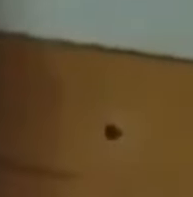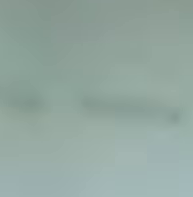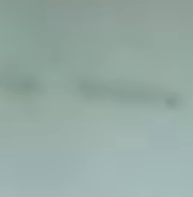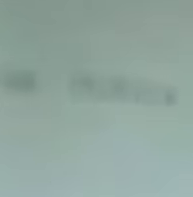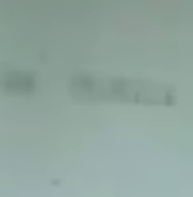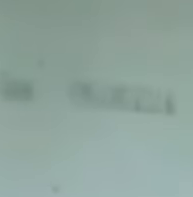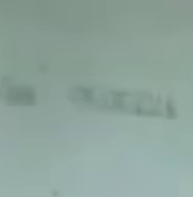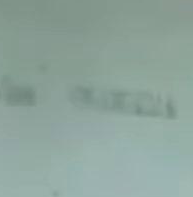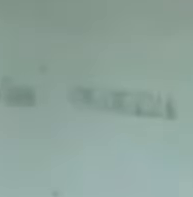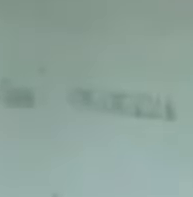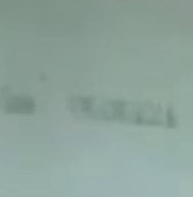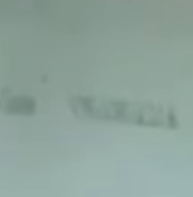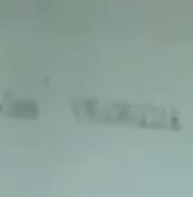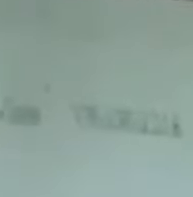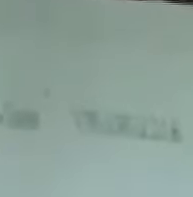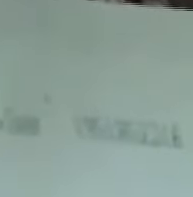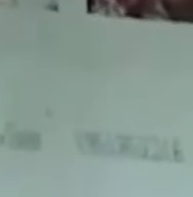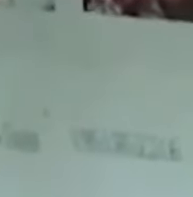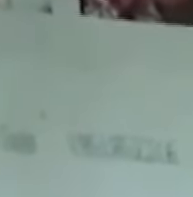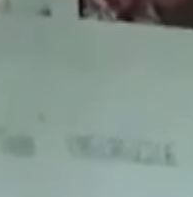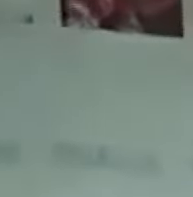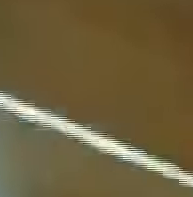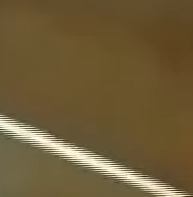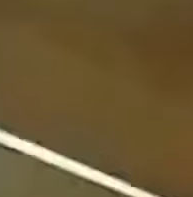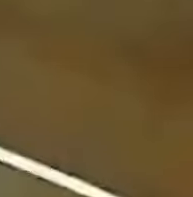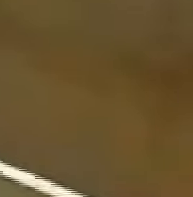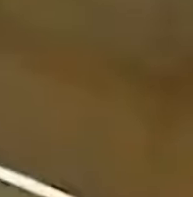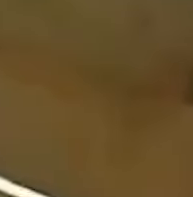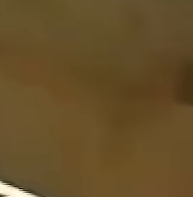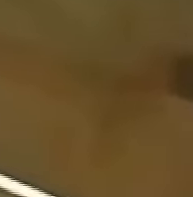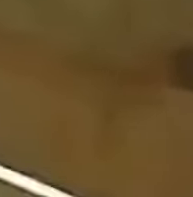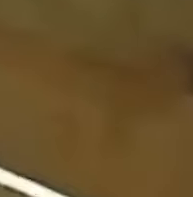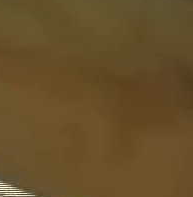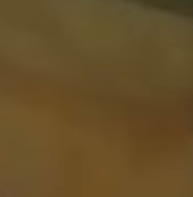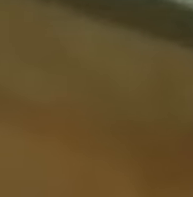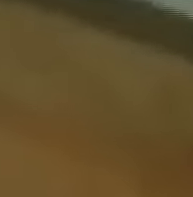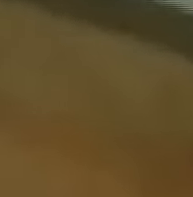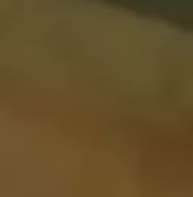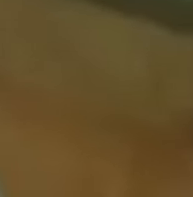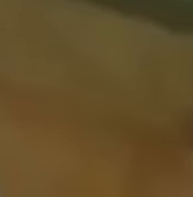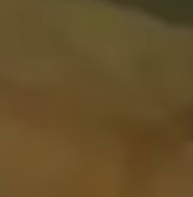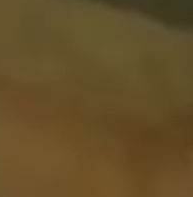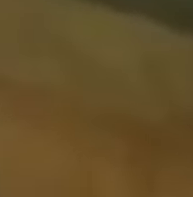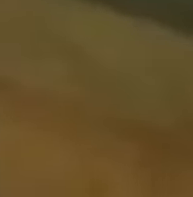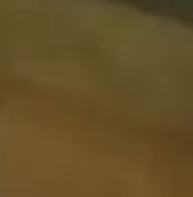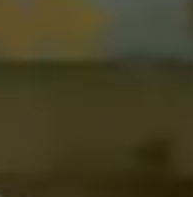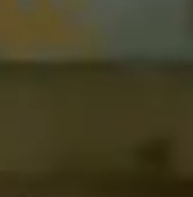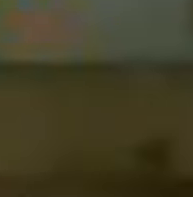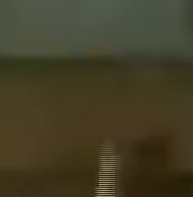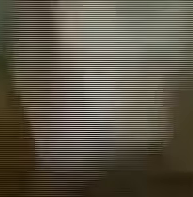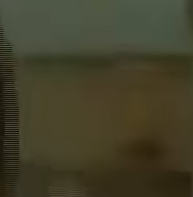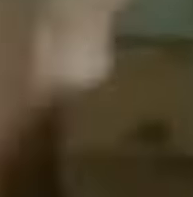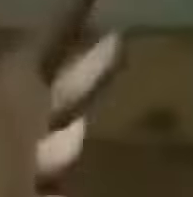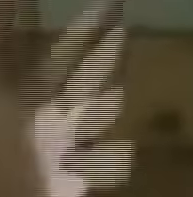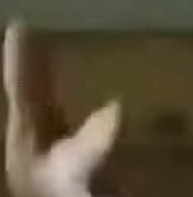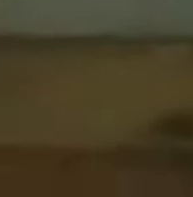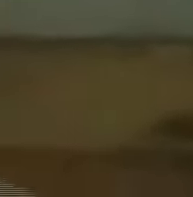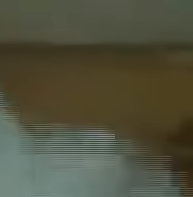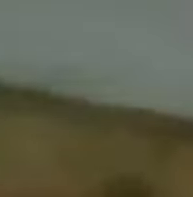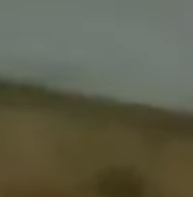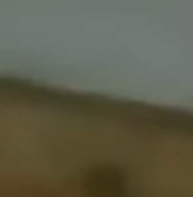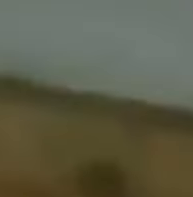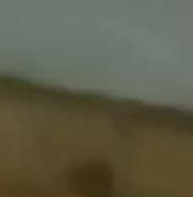kamu bisa merubah masa depan Jawa Barat. Emangnya hilang satu suara saya doang bakal ada